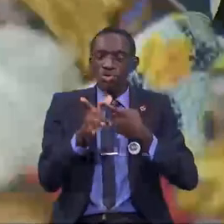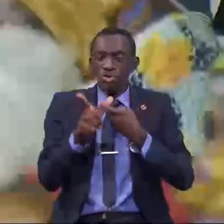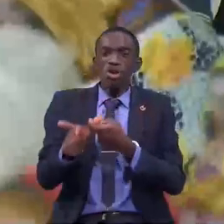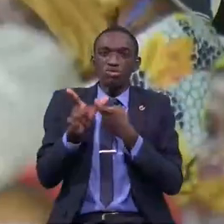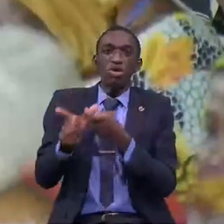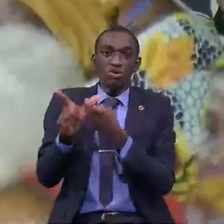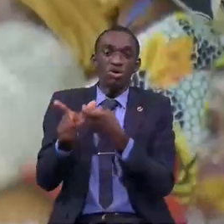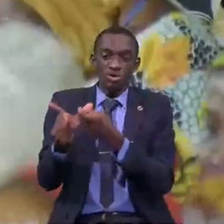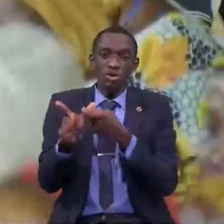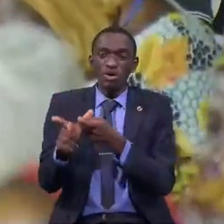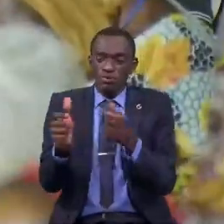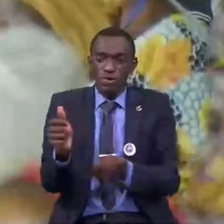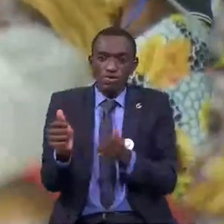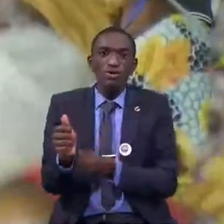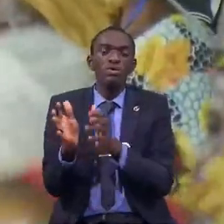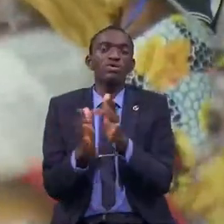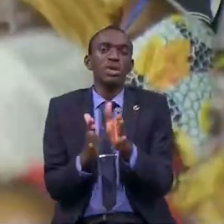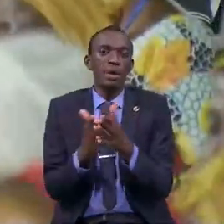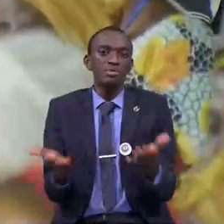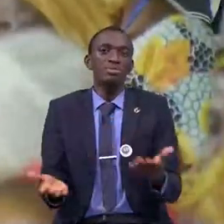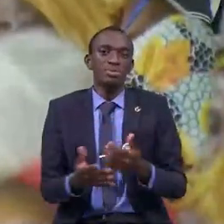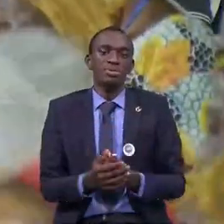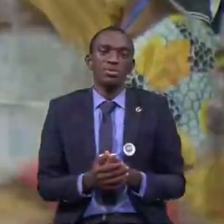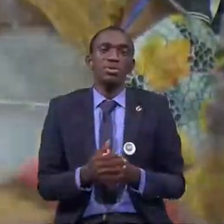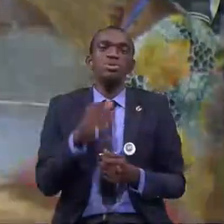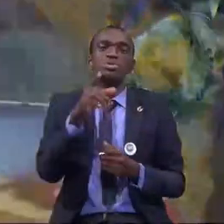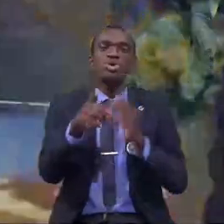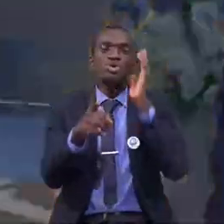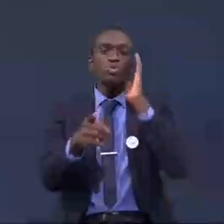c'est toi qui vas courir derrière la Bible.